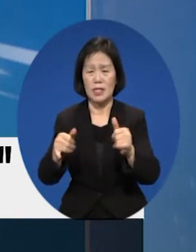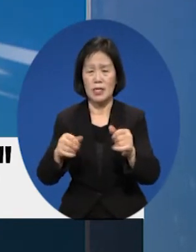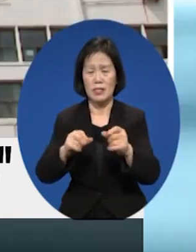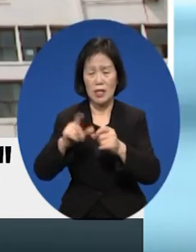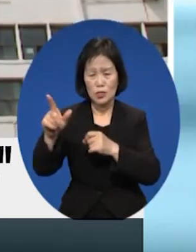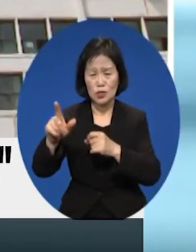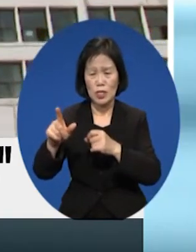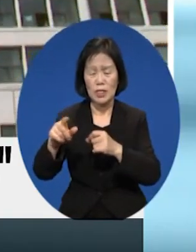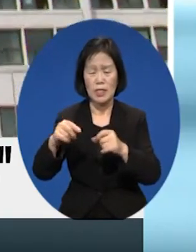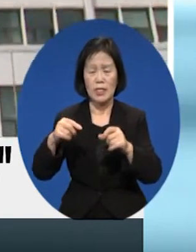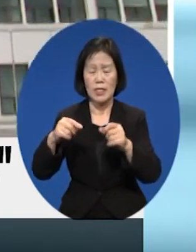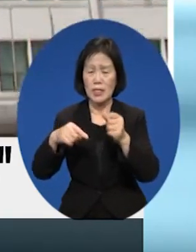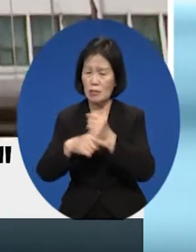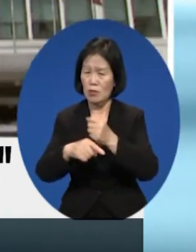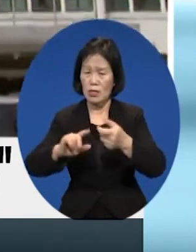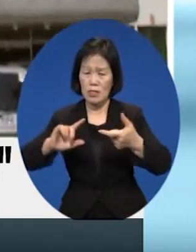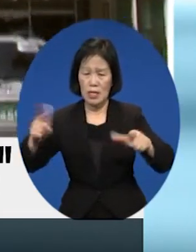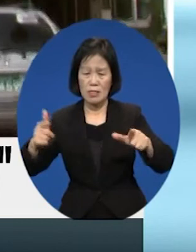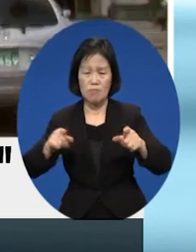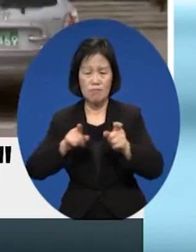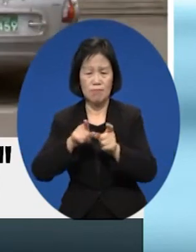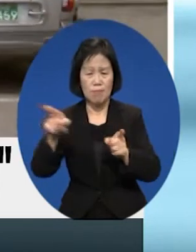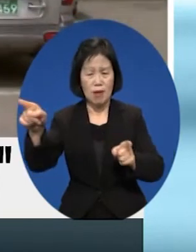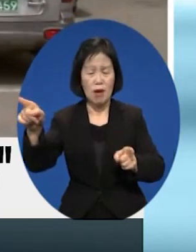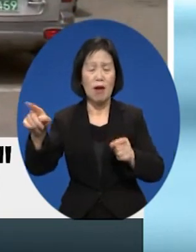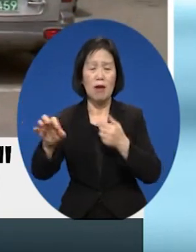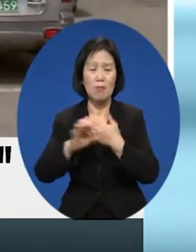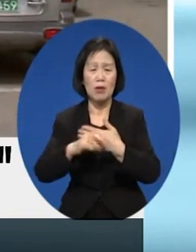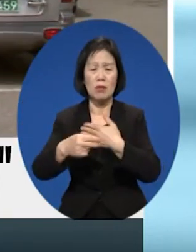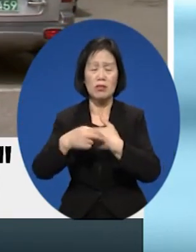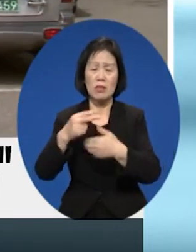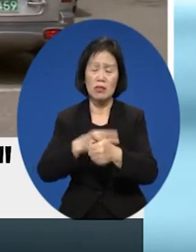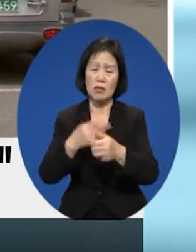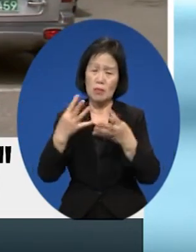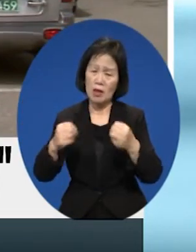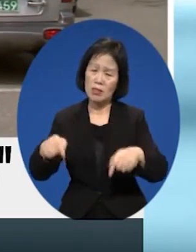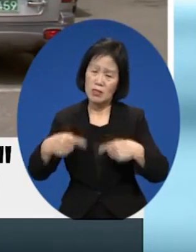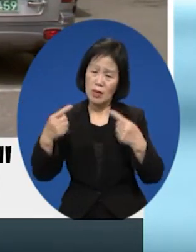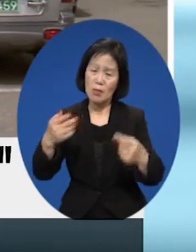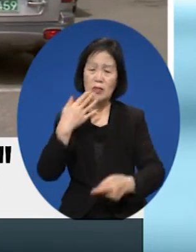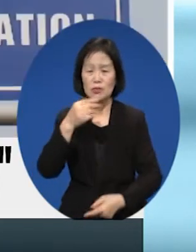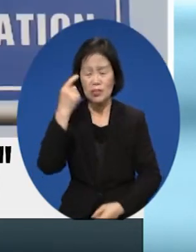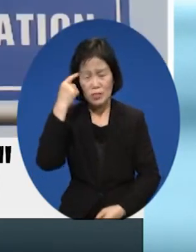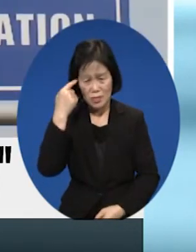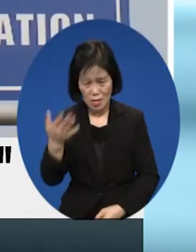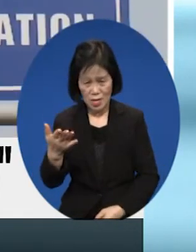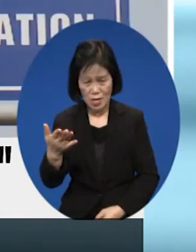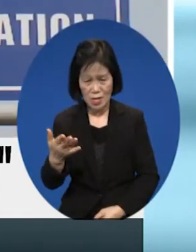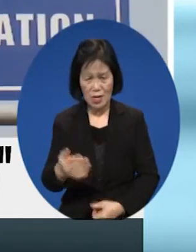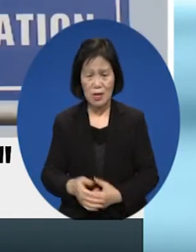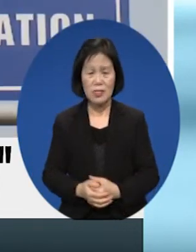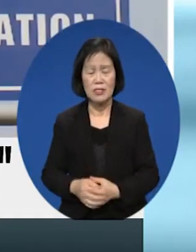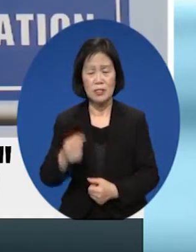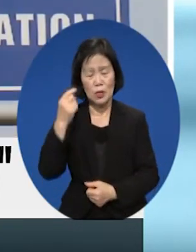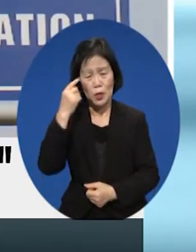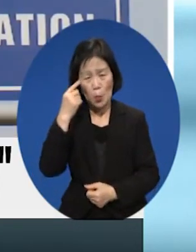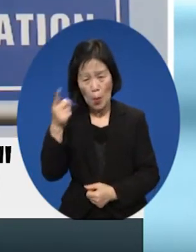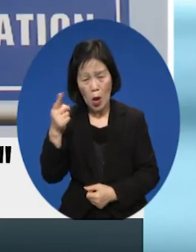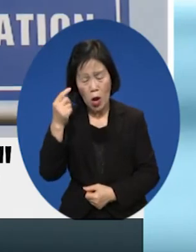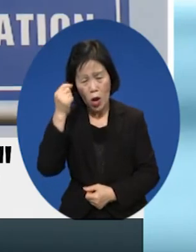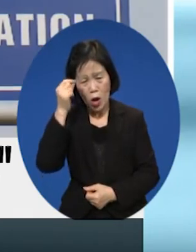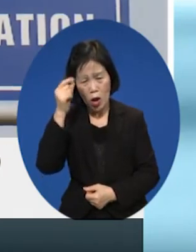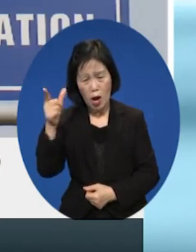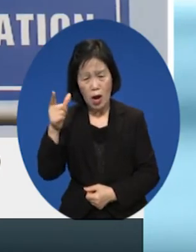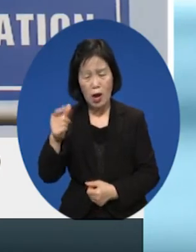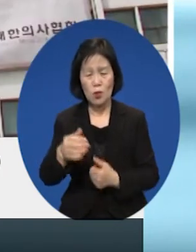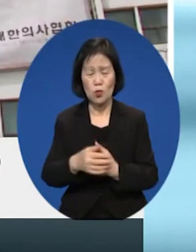다수의 뜻과 다른 방향으로 간다면 과연 의사분들이 그렇게 많이 참여할 것인가? 저는 그렇게 생각하지 않습니다. 네. 많은 현명하고